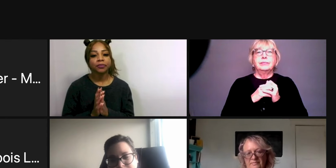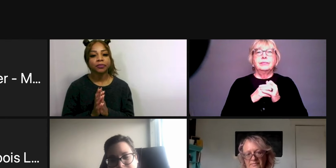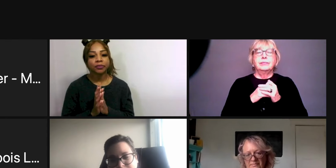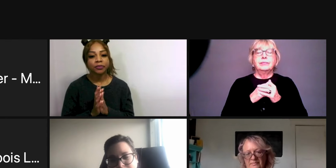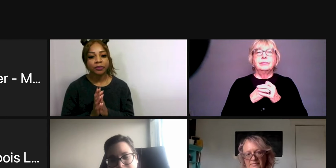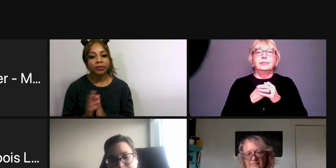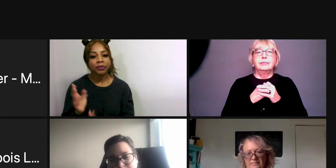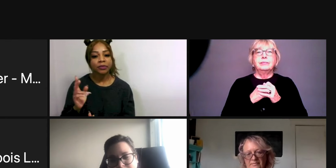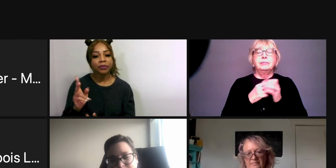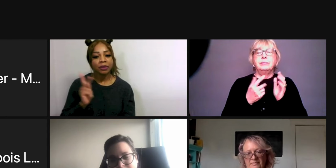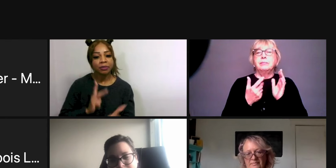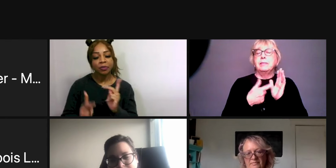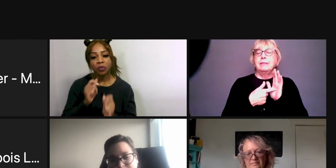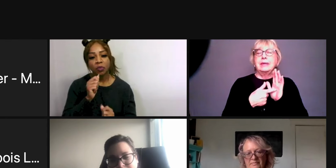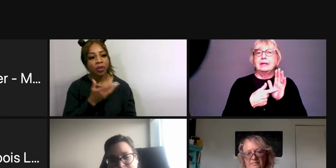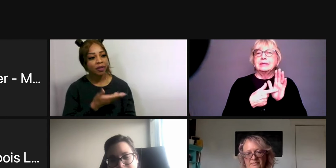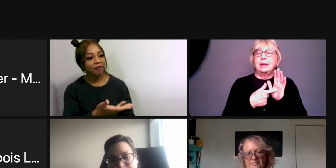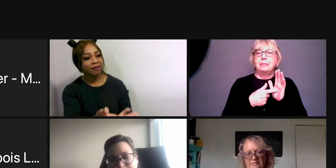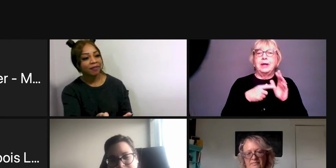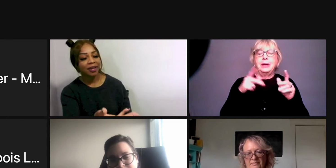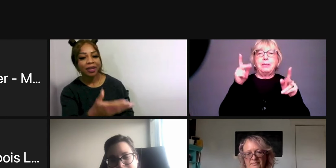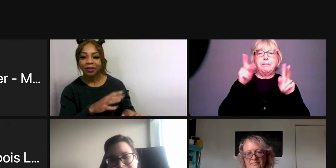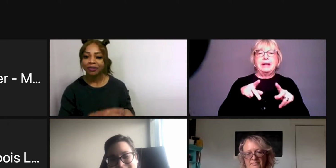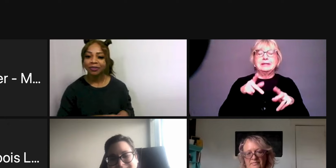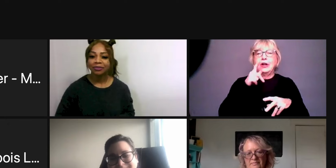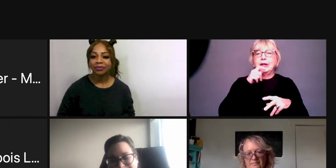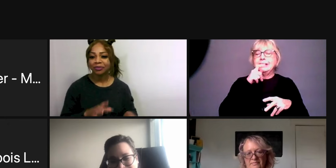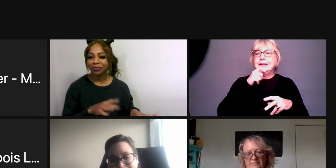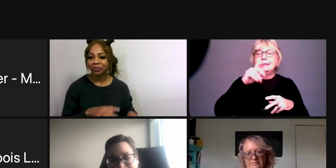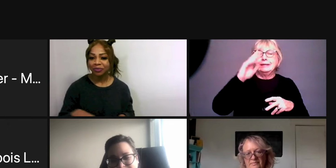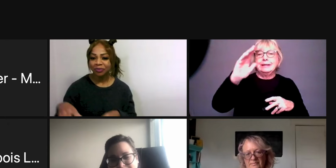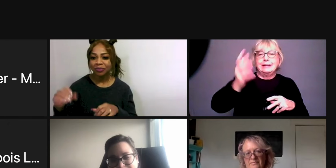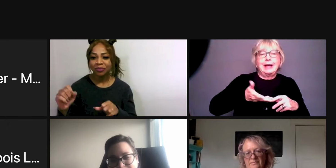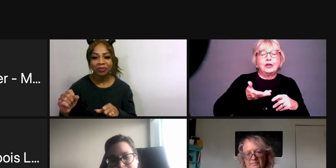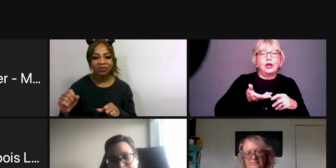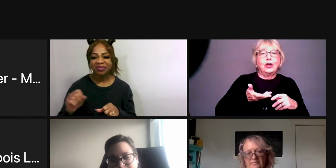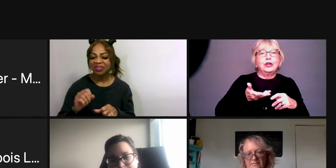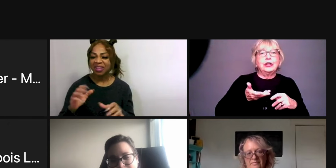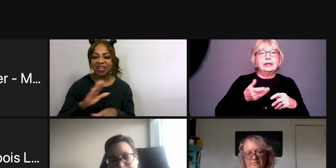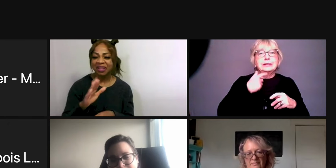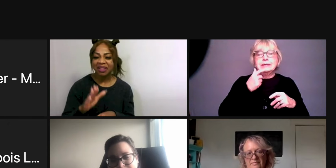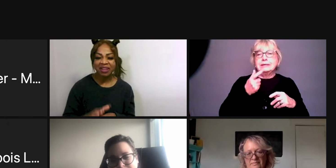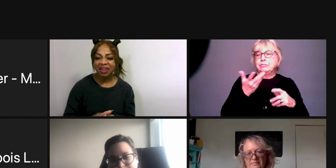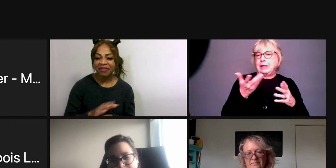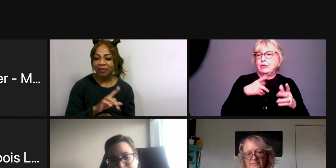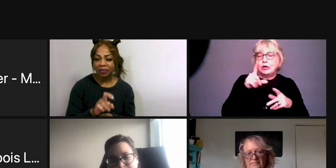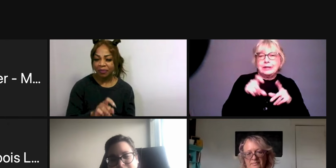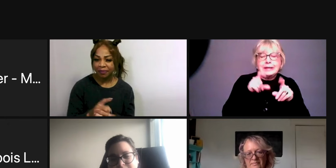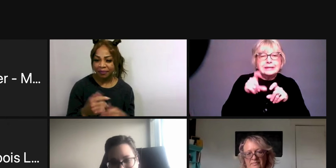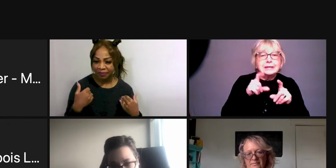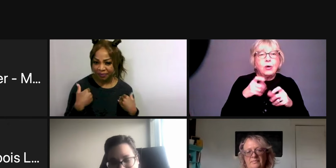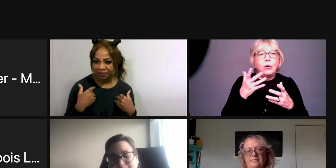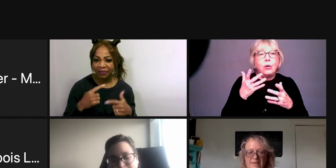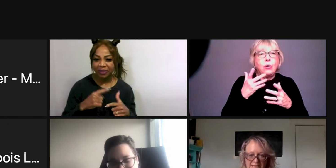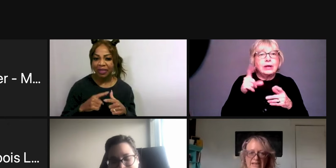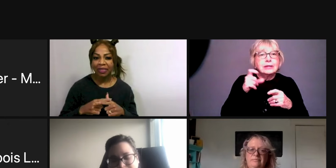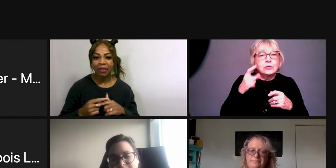par exemple les personnes qui vous accueillent vont dire bon on a une question pour vous